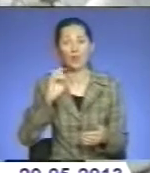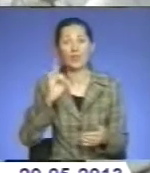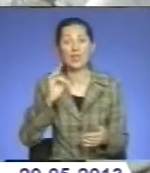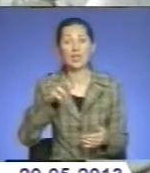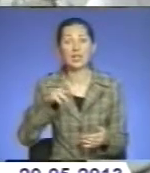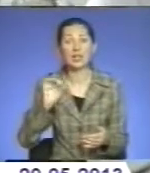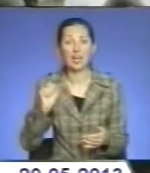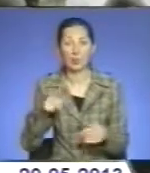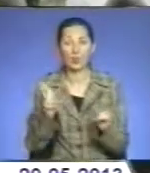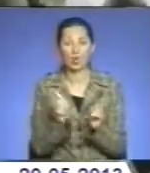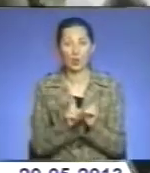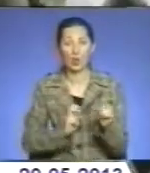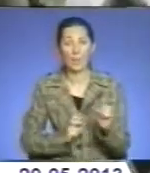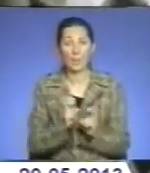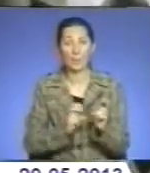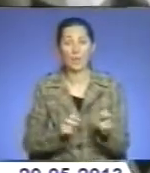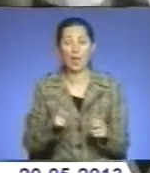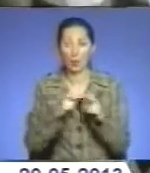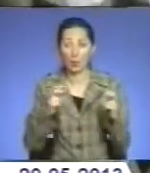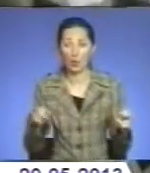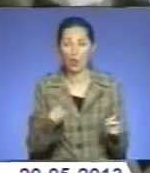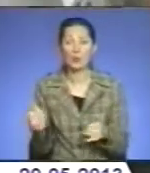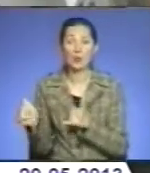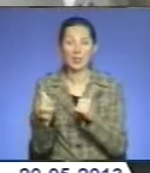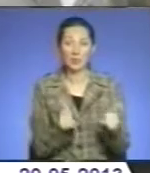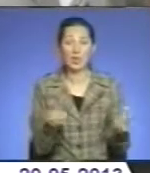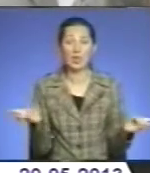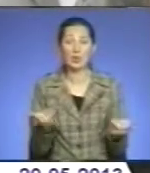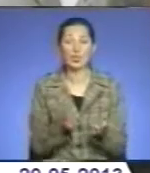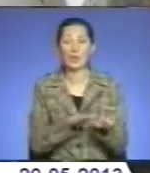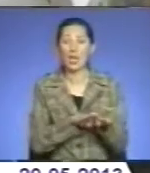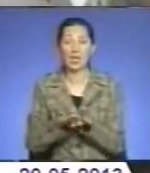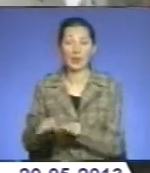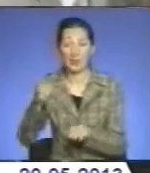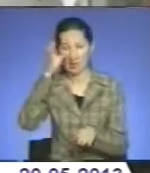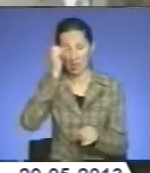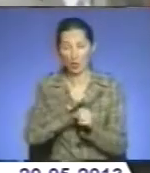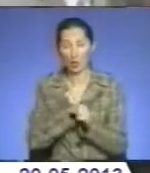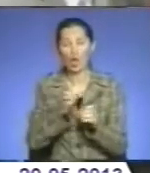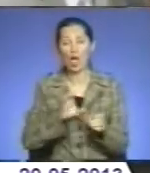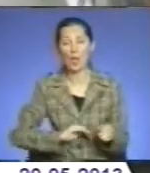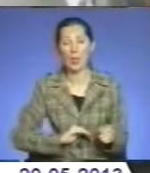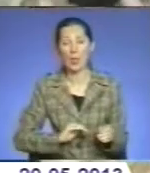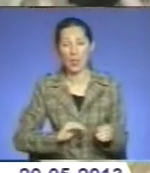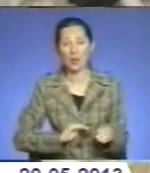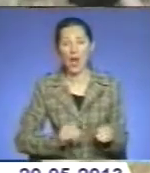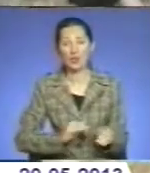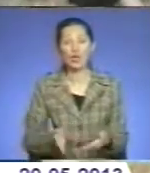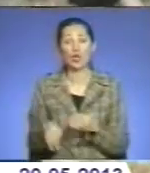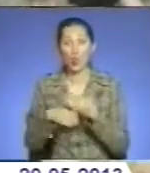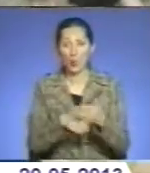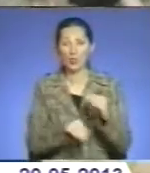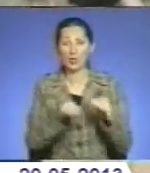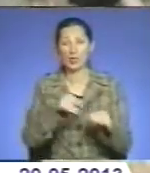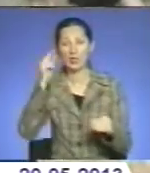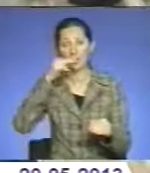у Дніпропетровську. А щоб забезпечити належний рівень знань, роботодавці допоможуть складати навчальні програми та